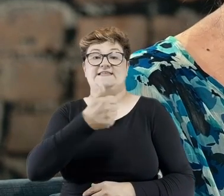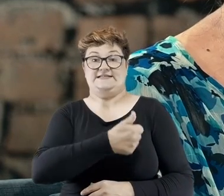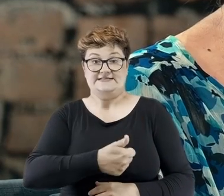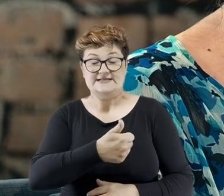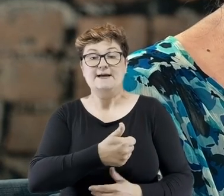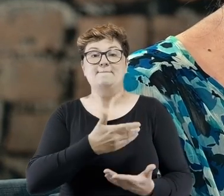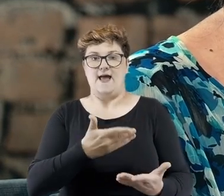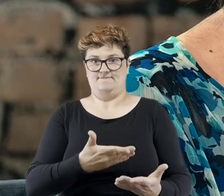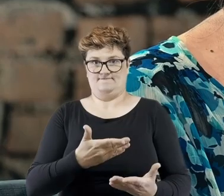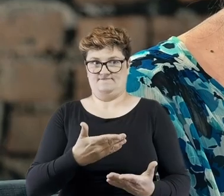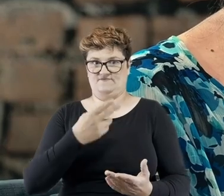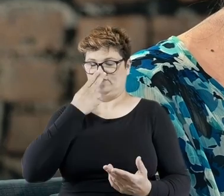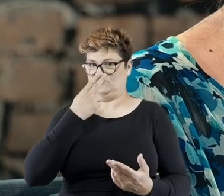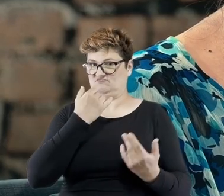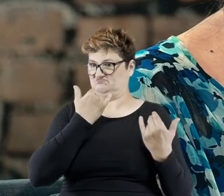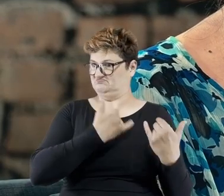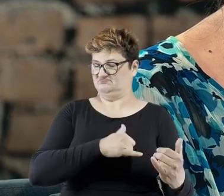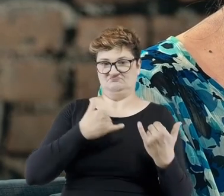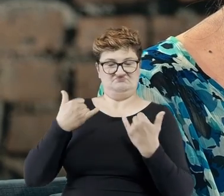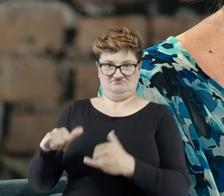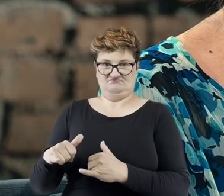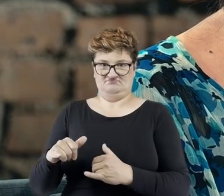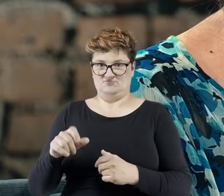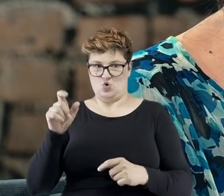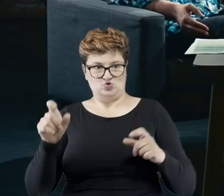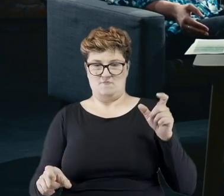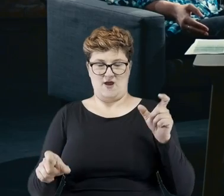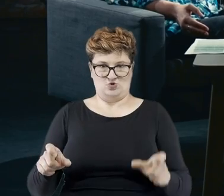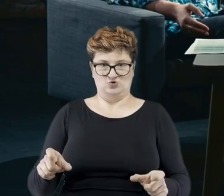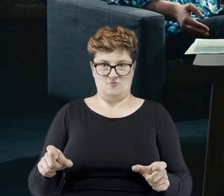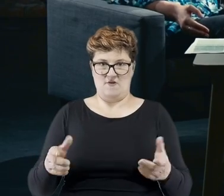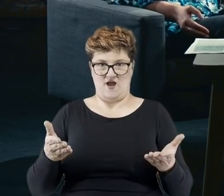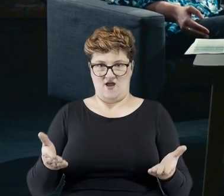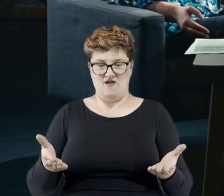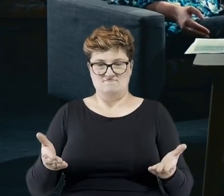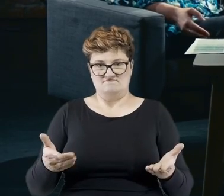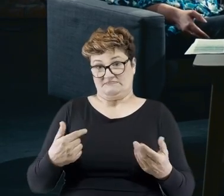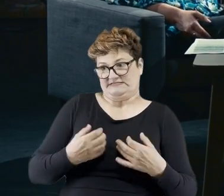czynienia, prawda, z totalnie odmienną osobą.